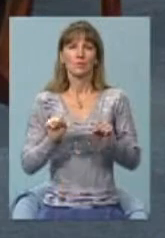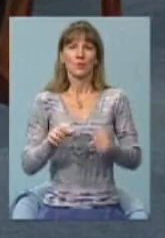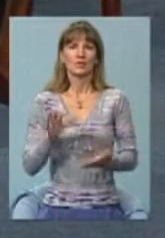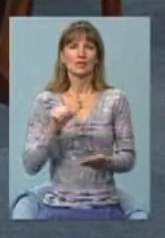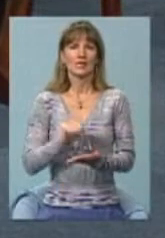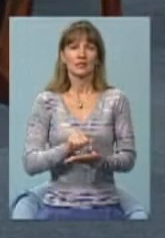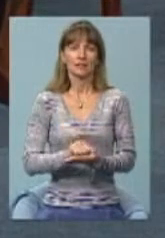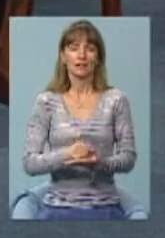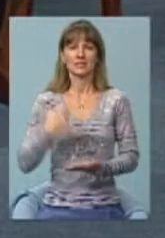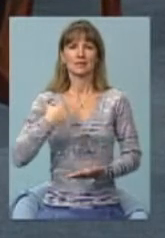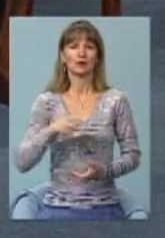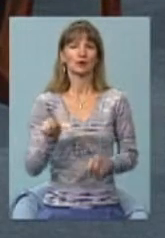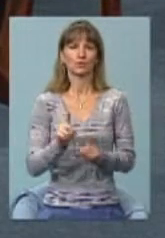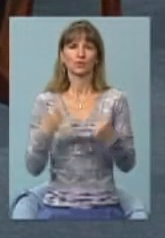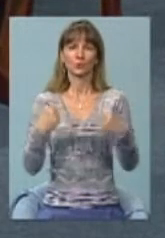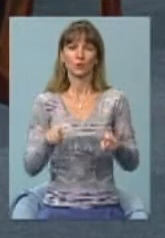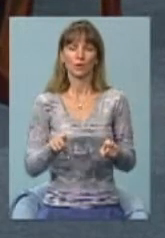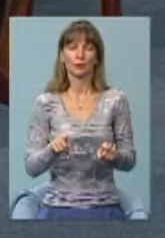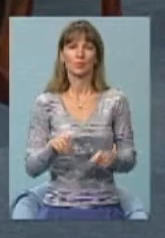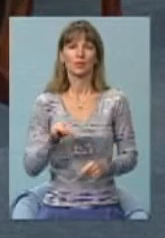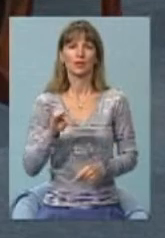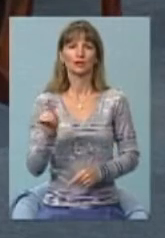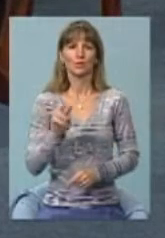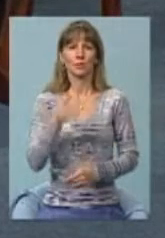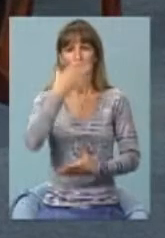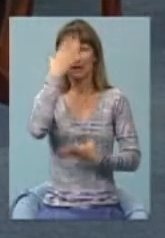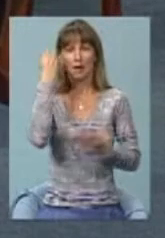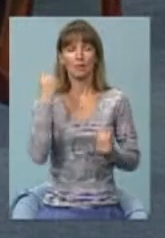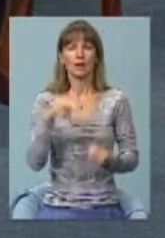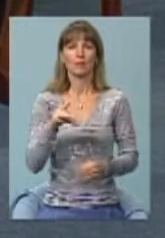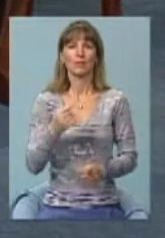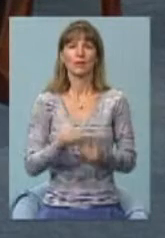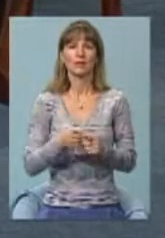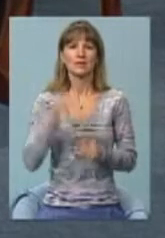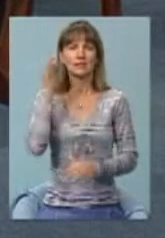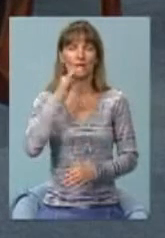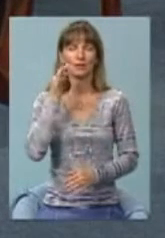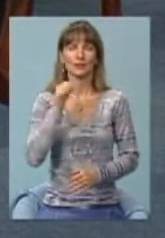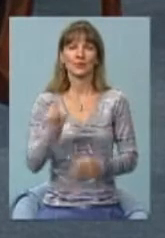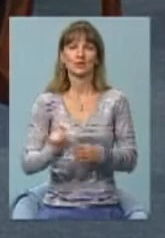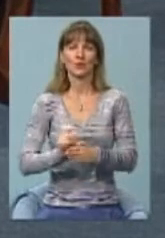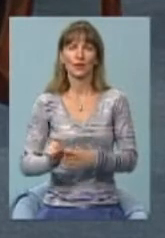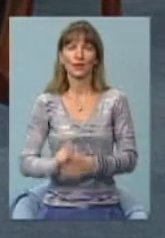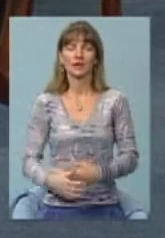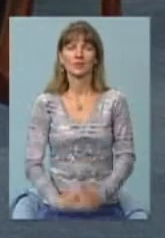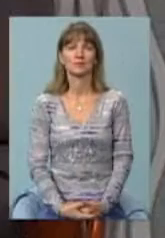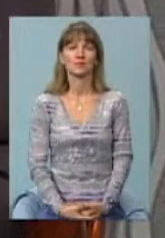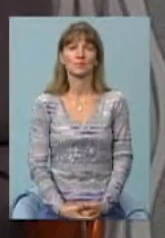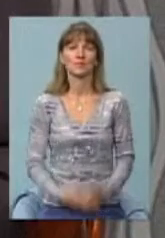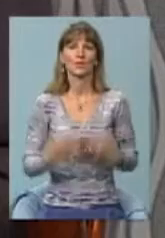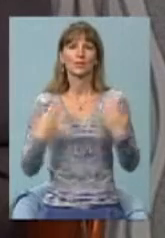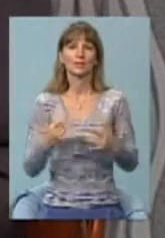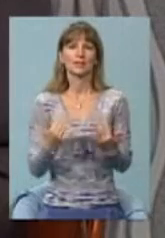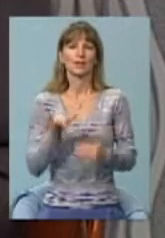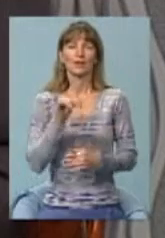зайняти себе чимось другим, щоб забути про це, щоб забути про солодке, про це шоколадки. Уже скільки в